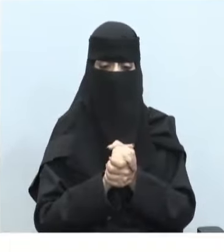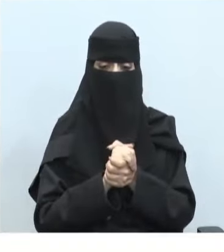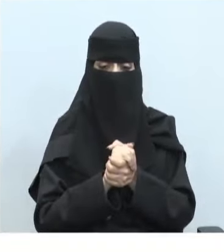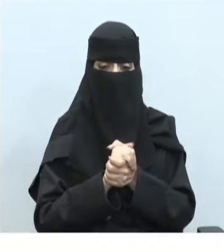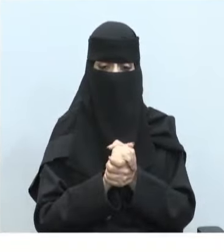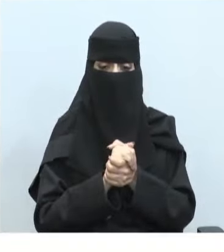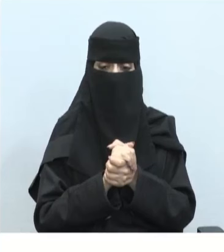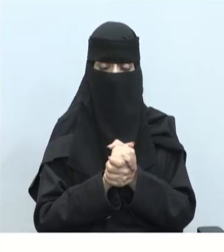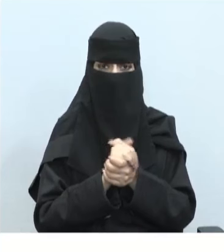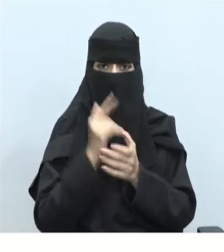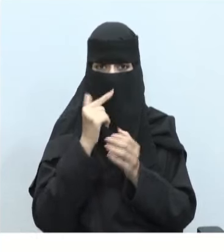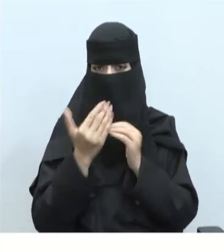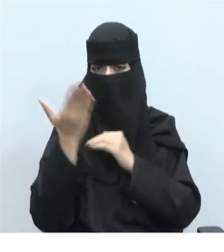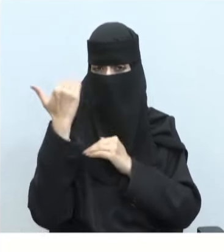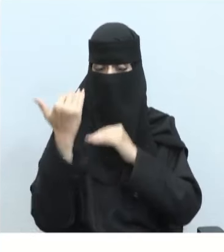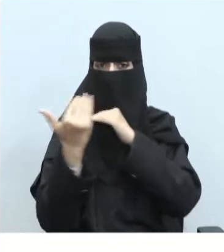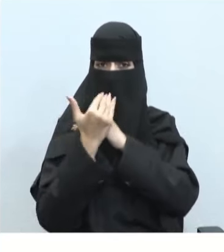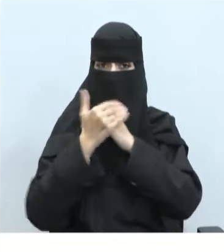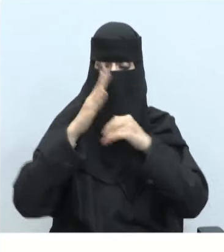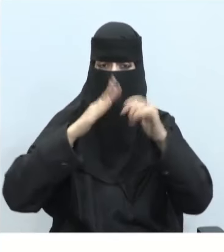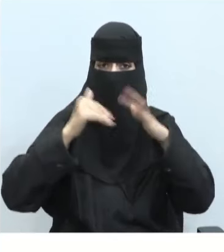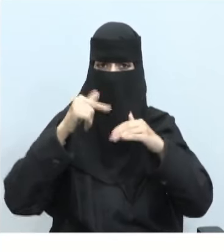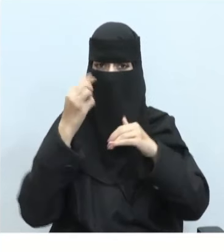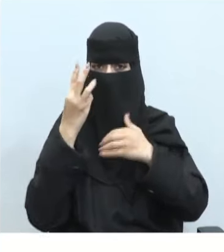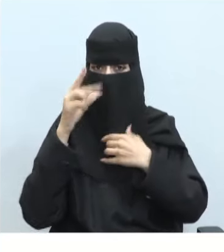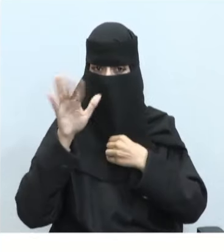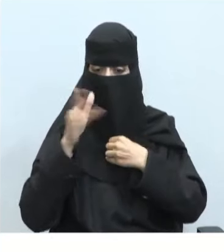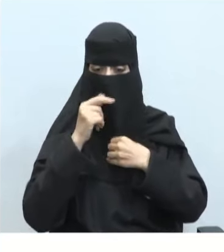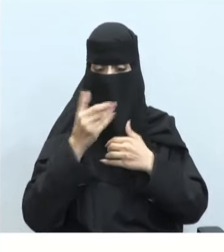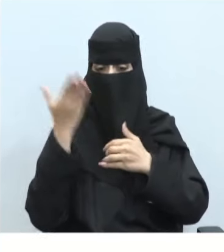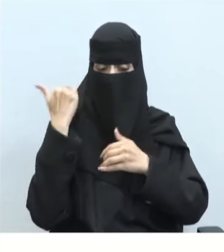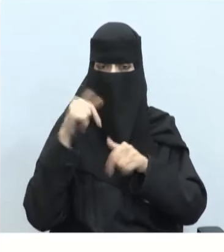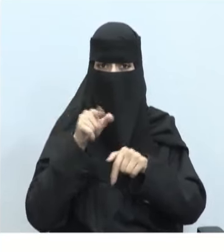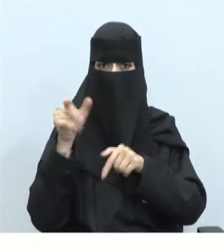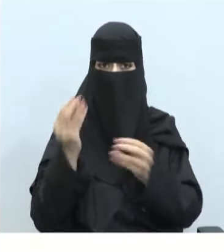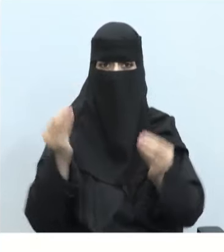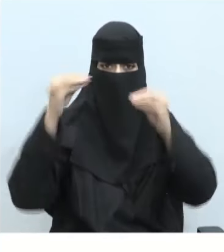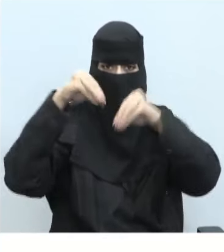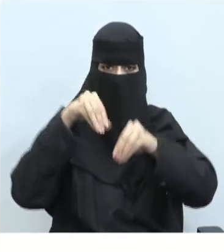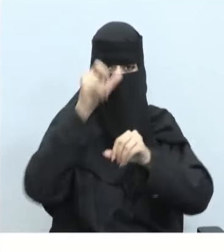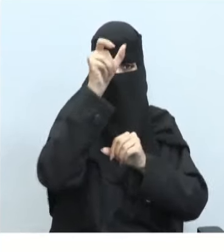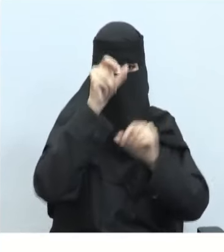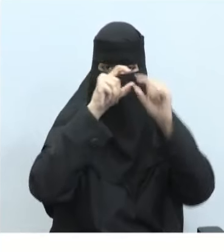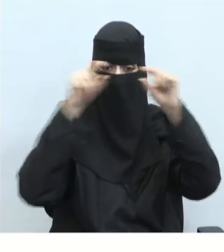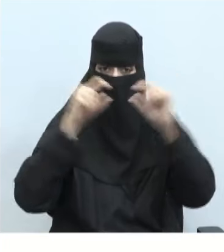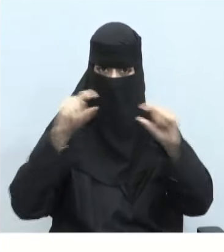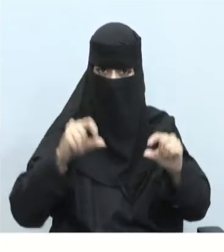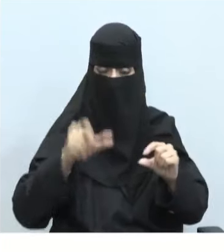الثاني نراجع المهارات التي تم دراستها في الدرس السابق وهي اضافه الصفوف